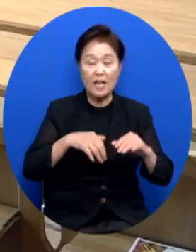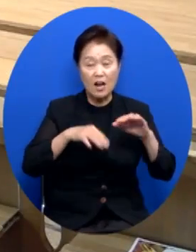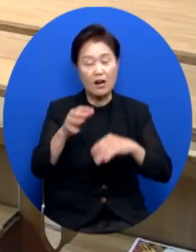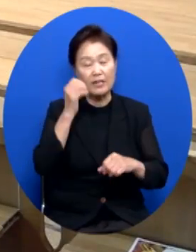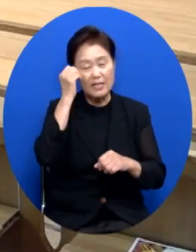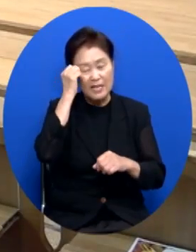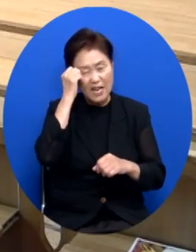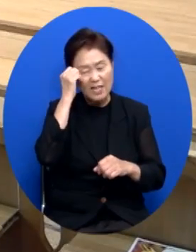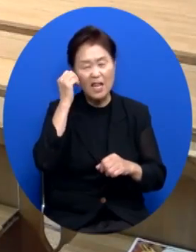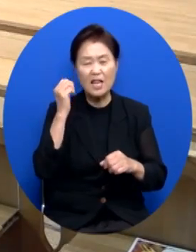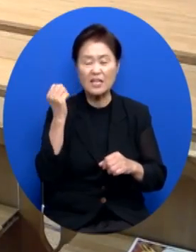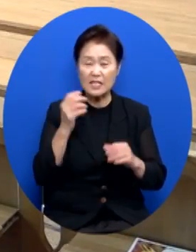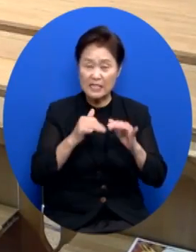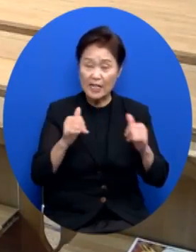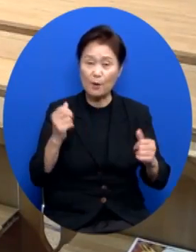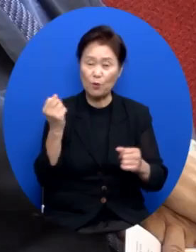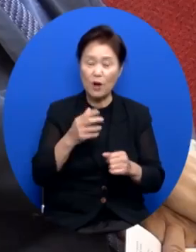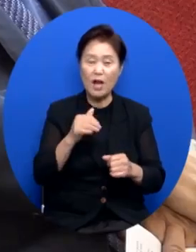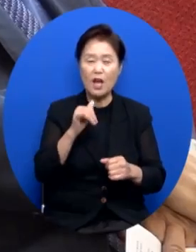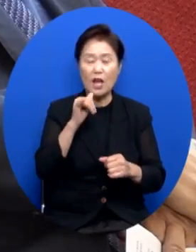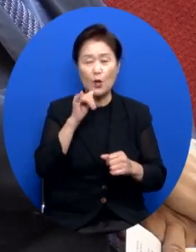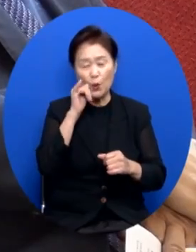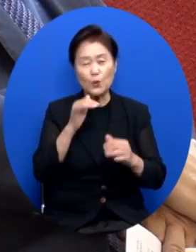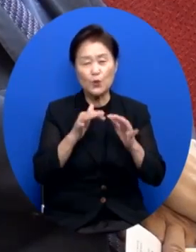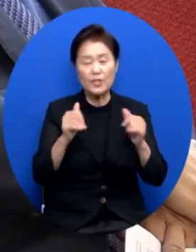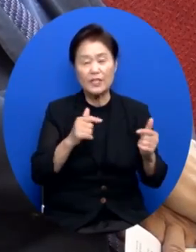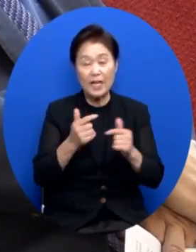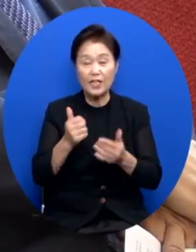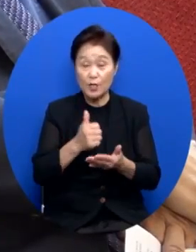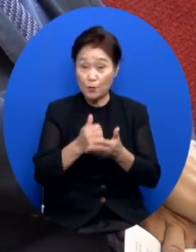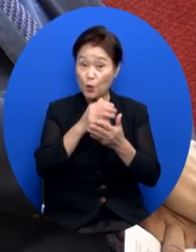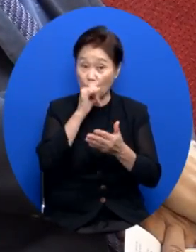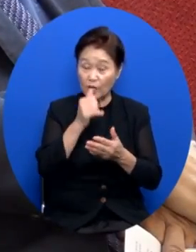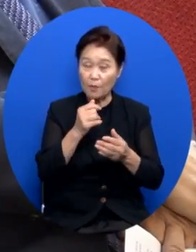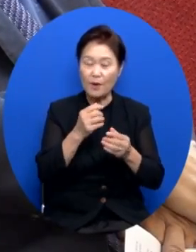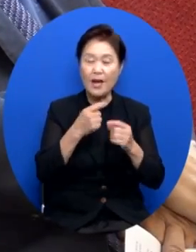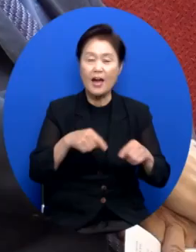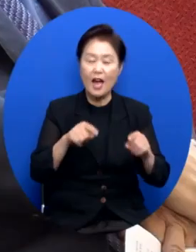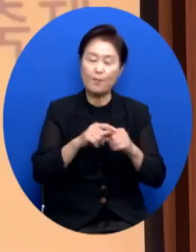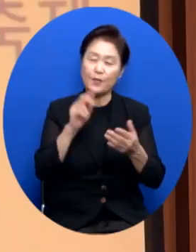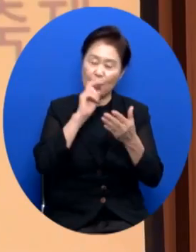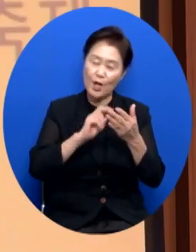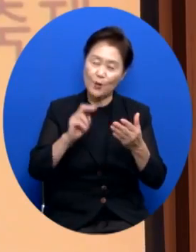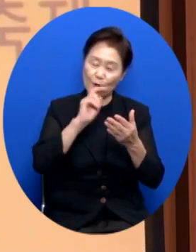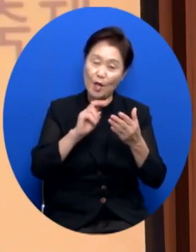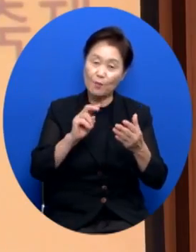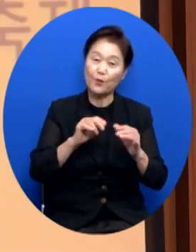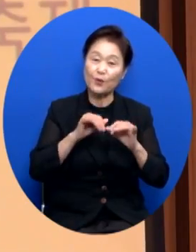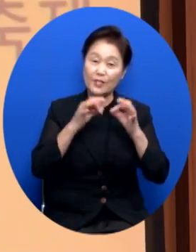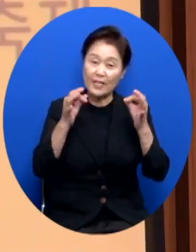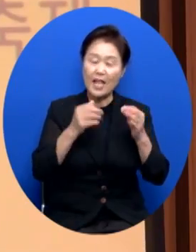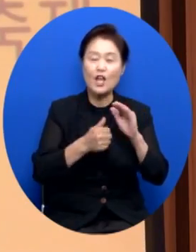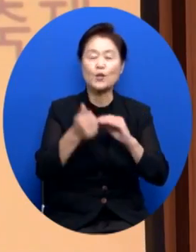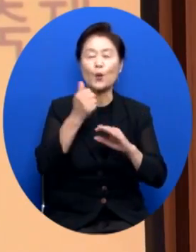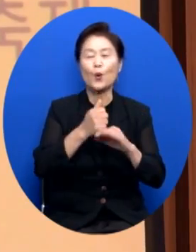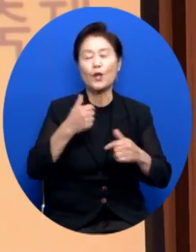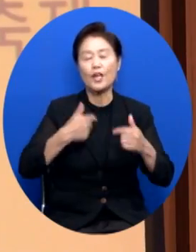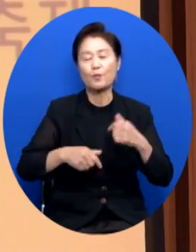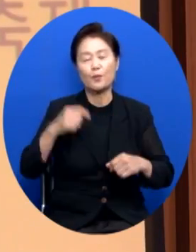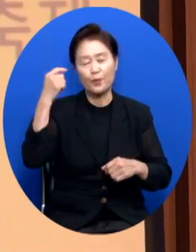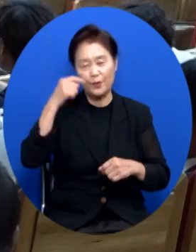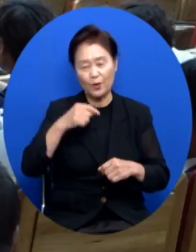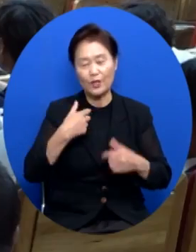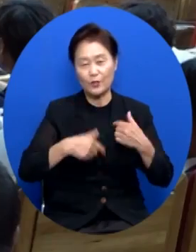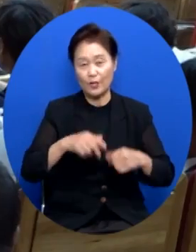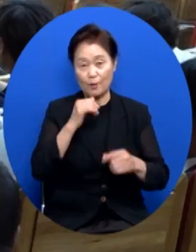있다면서 이들이 합창으로 노력하면 성공할 수 있다는 것을 느끼며 즐거워한다고 설명했습니다. 미드바르